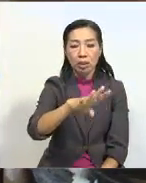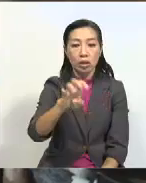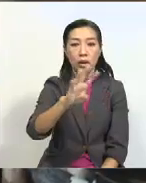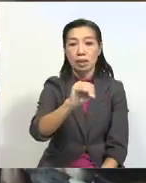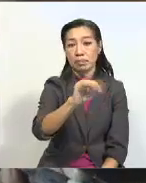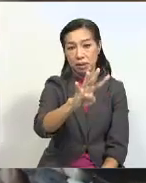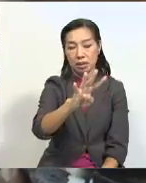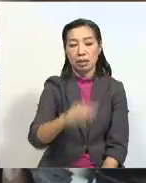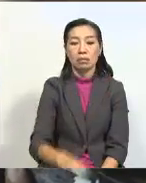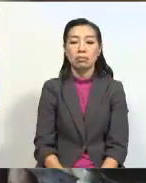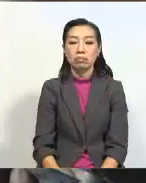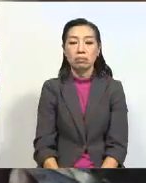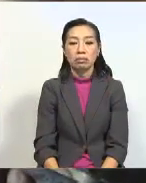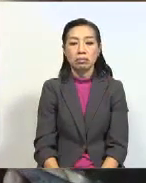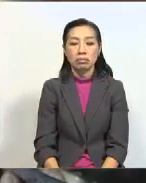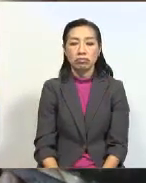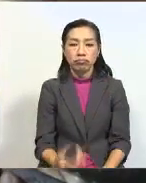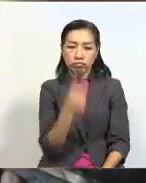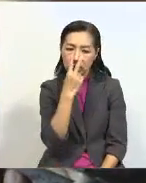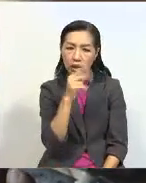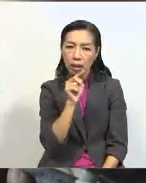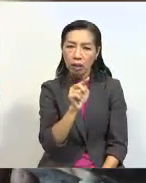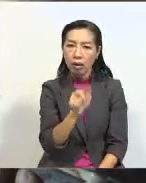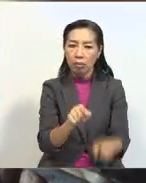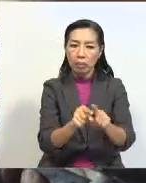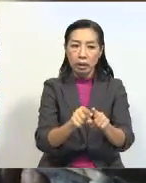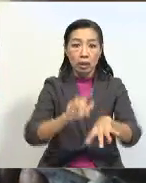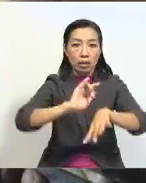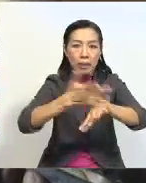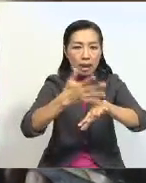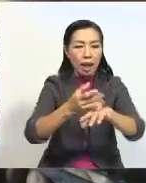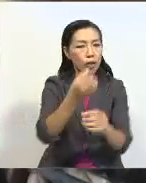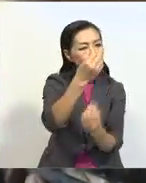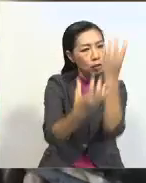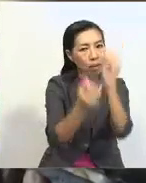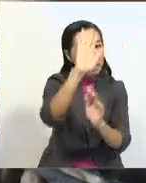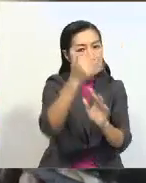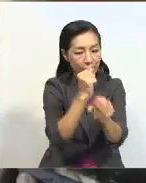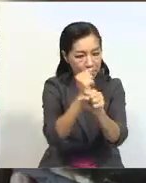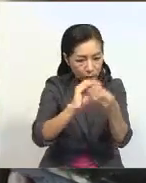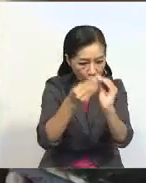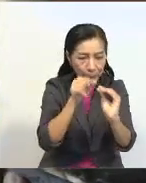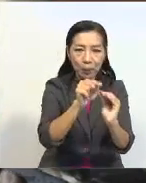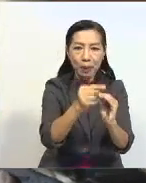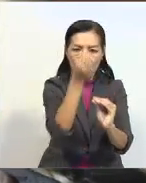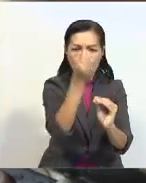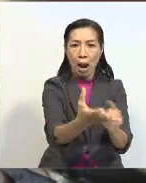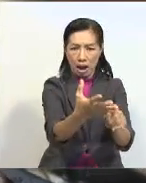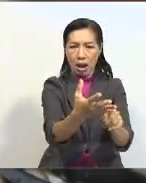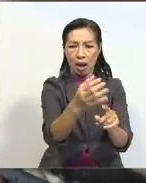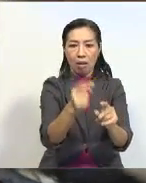796,444 กระทงนะก็อันนี้ก็เห็นว่าจะเป็นวัสดุกระทงที่ทำจากวัสดุธรรมชาติเนี่ยมากทีเดียวมาก